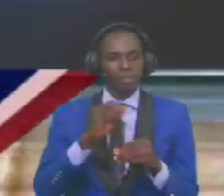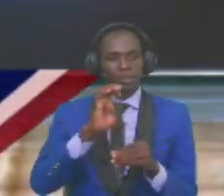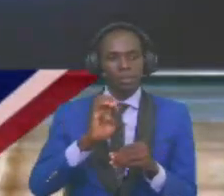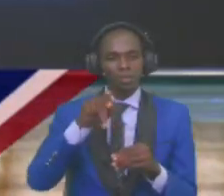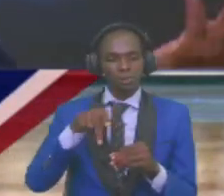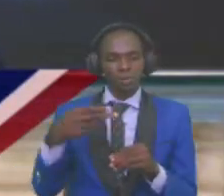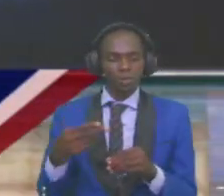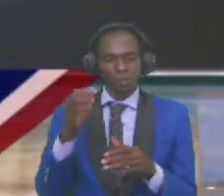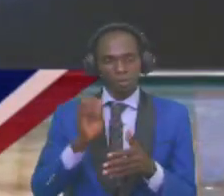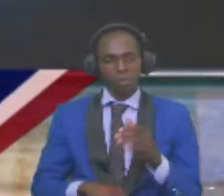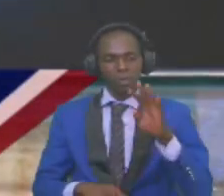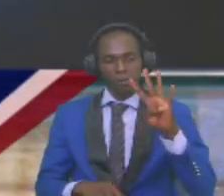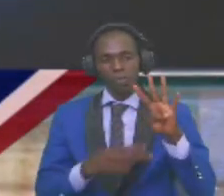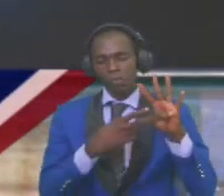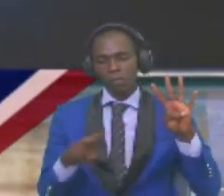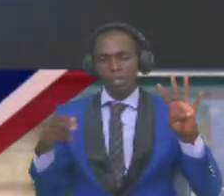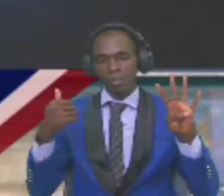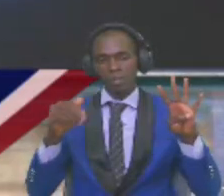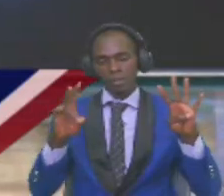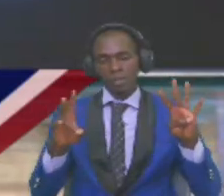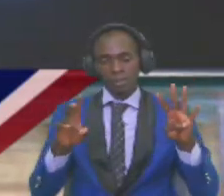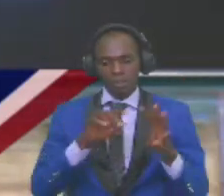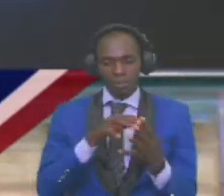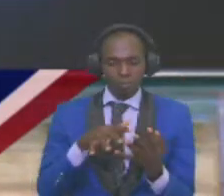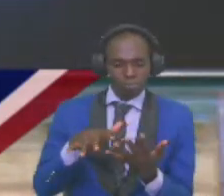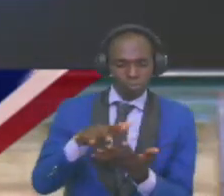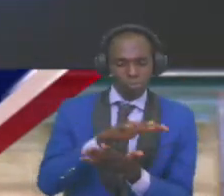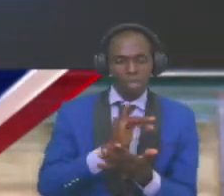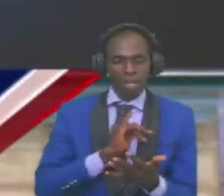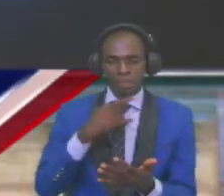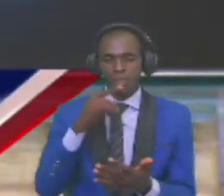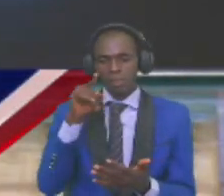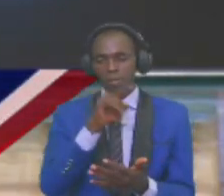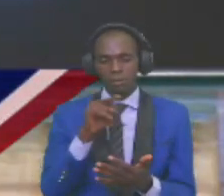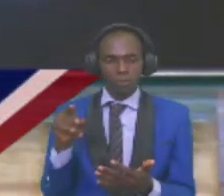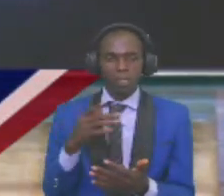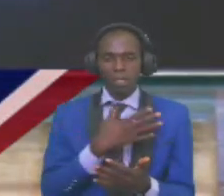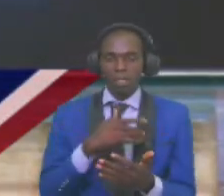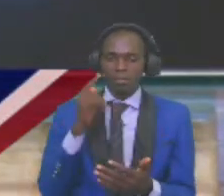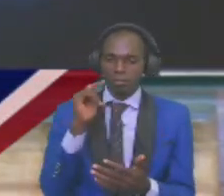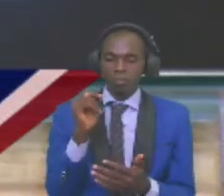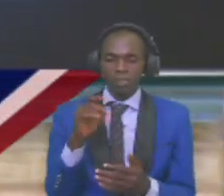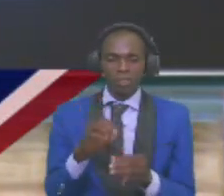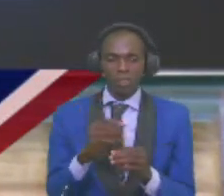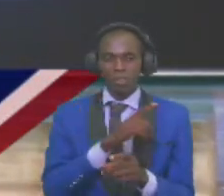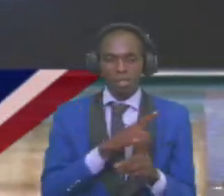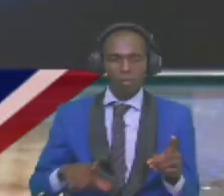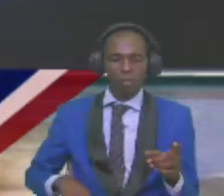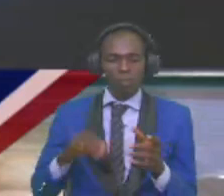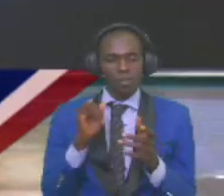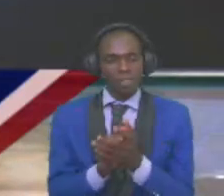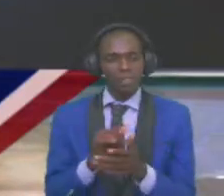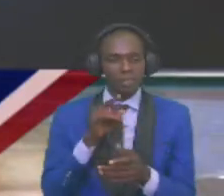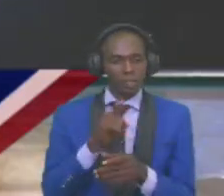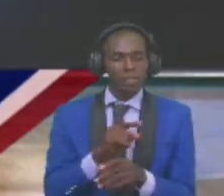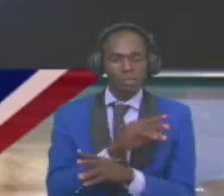97 et plaisir 4,17 voici donc ce que je dis est ce que